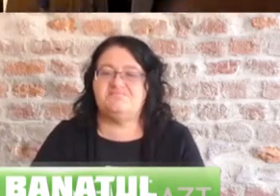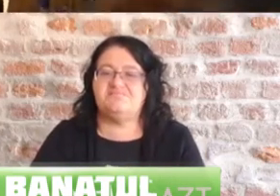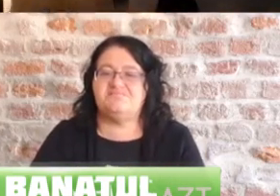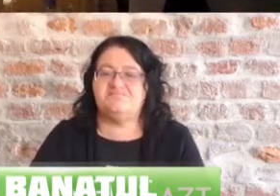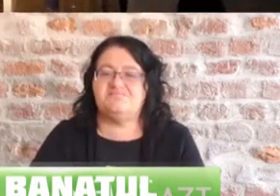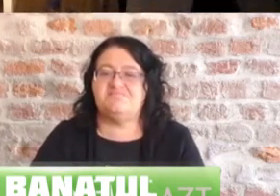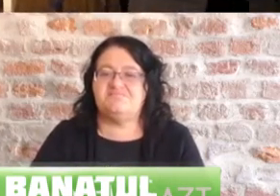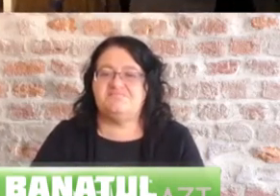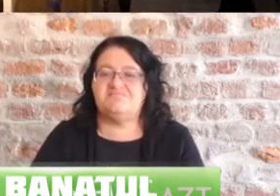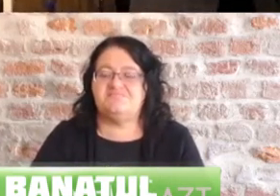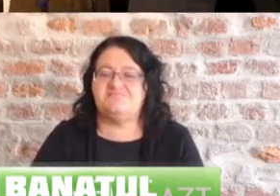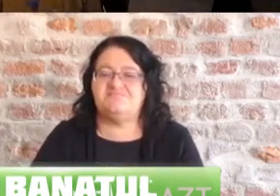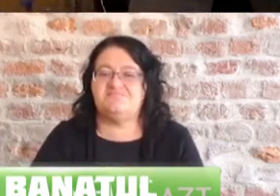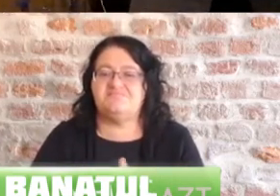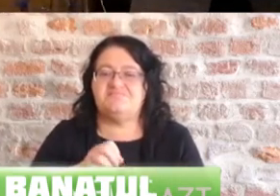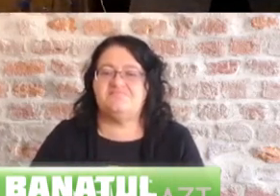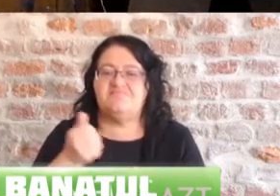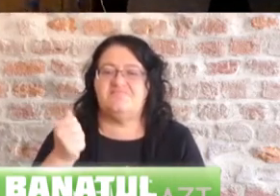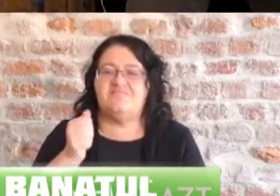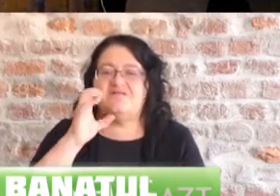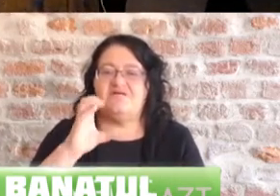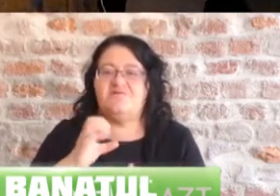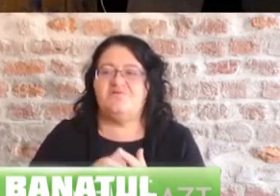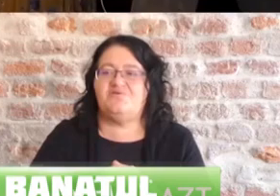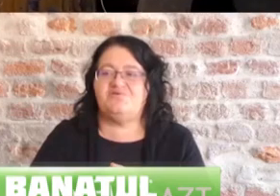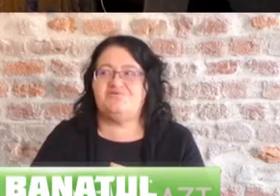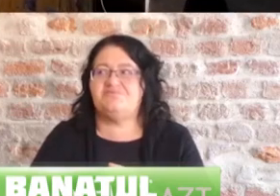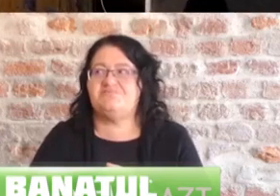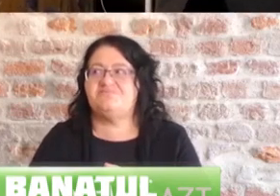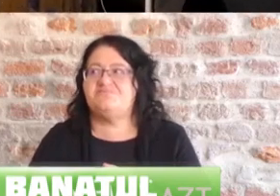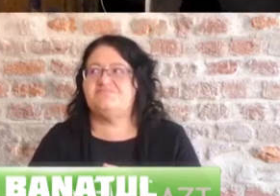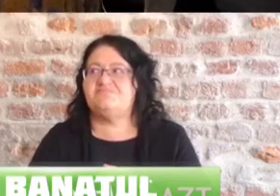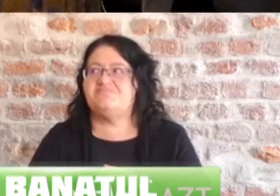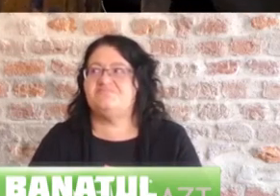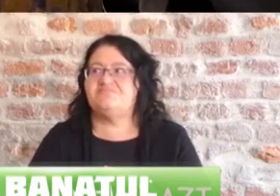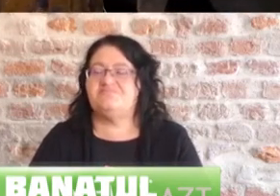Unul din ei este. Peisagist Andrei Condoroș.